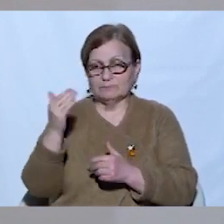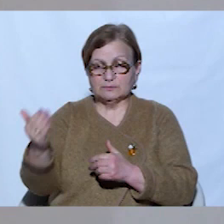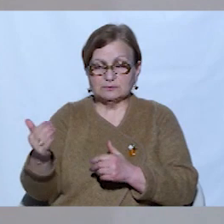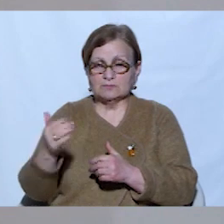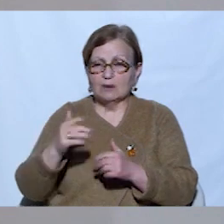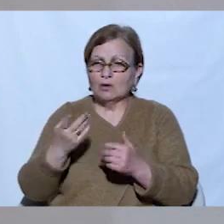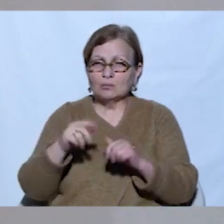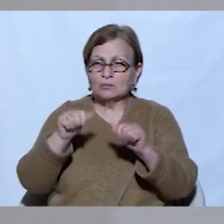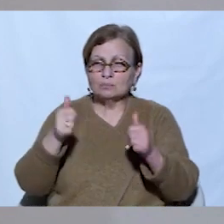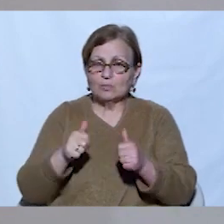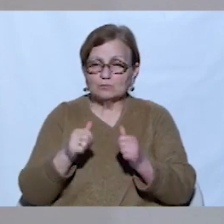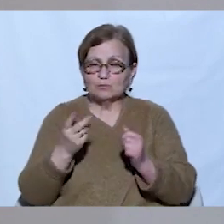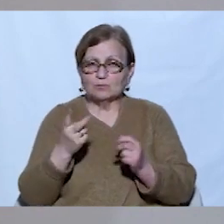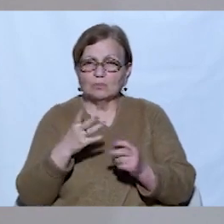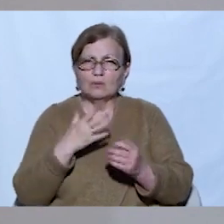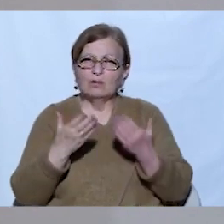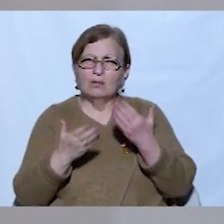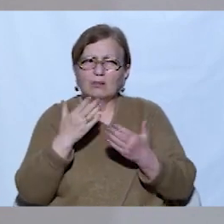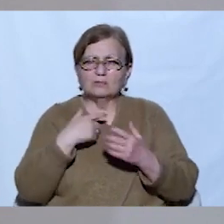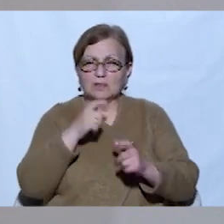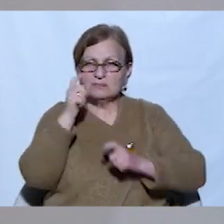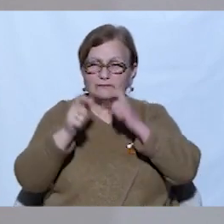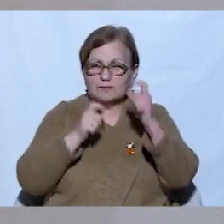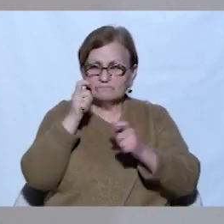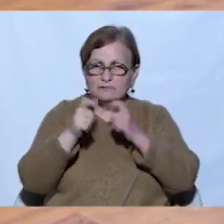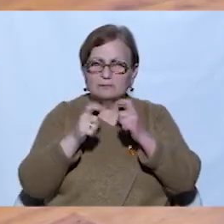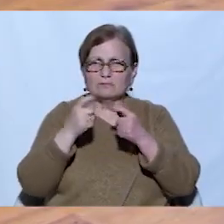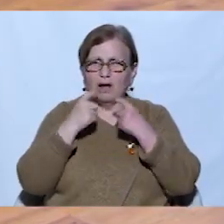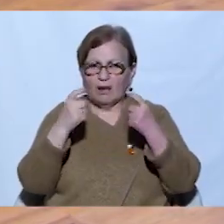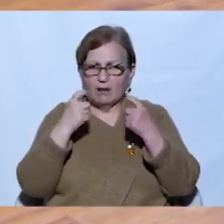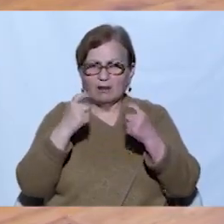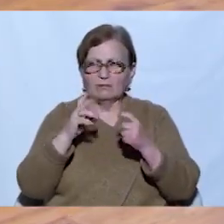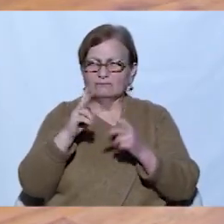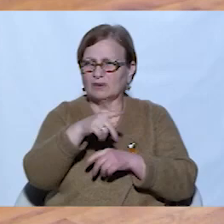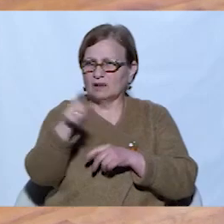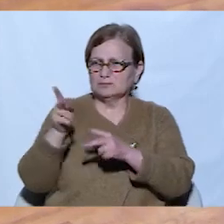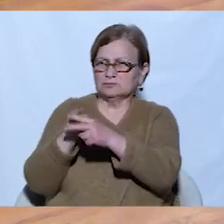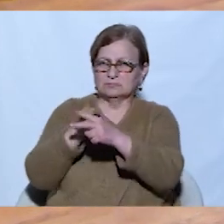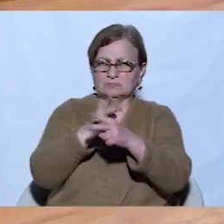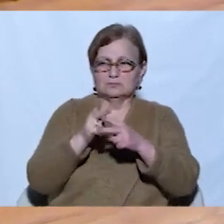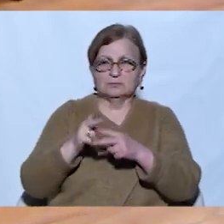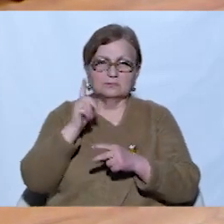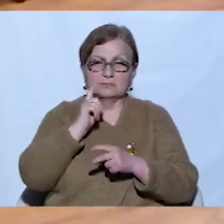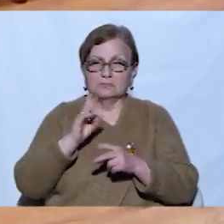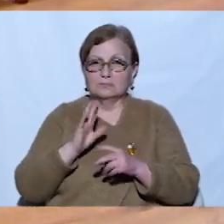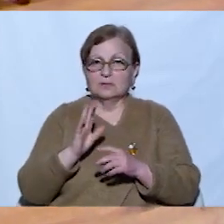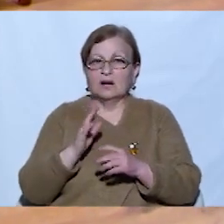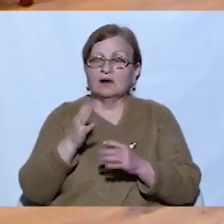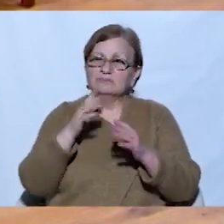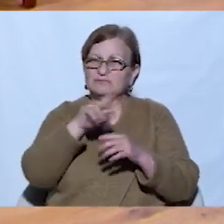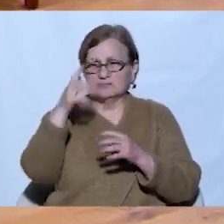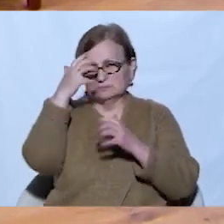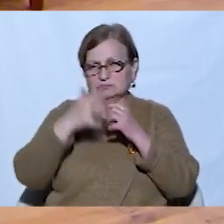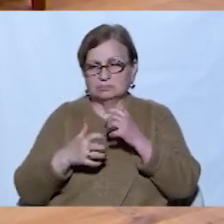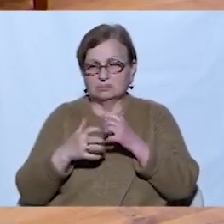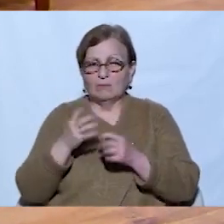უნდა მოვახდინოთ ამ შემთხვევაში, ხო? მე მაგალითად თუ ყვირი ვარ, წევი ვარ, ეს შეიძლება იყოს ვიღაცისთვის ხელის შემშლელი, ვიღაცისთვის რაღაც ნეიტრალური.